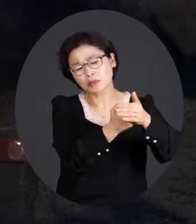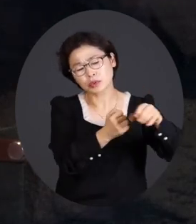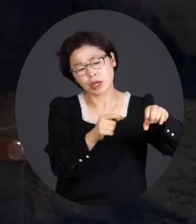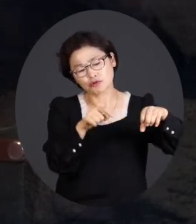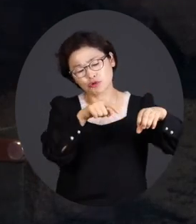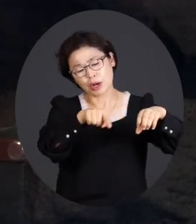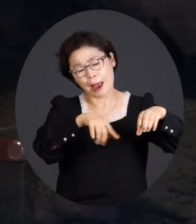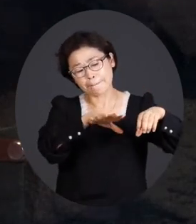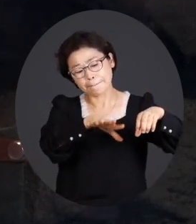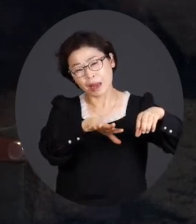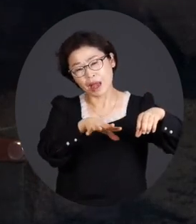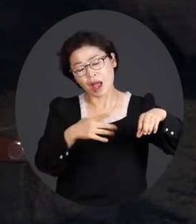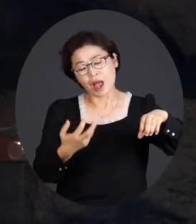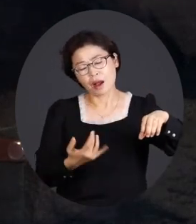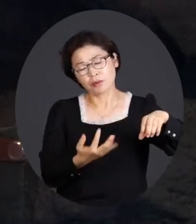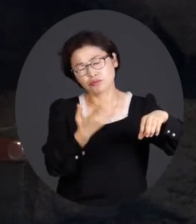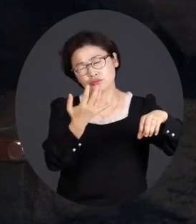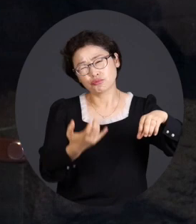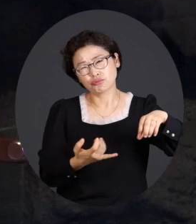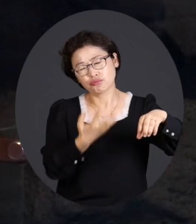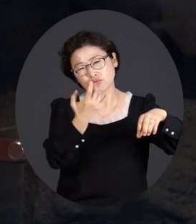입구에 불을 피워서